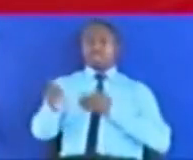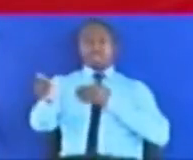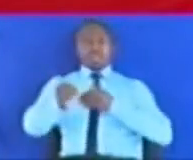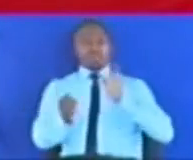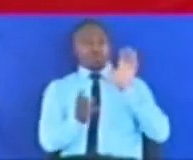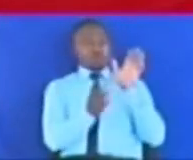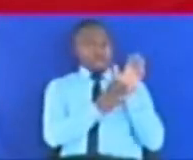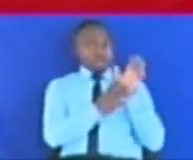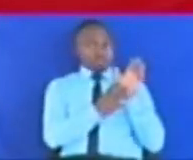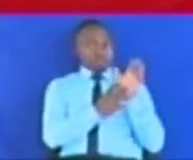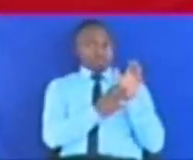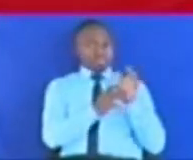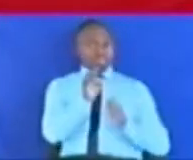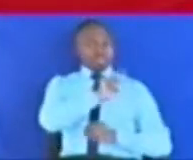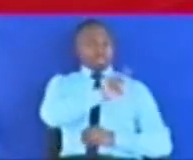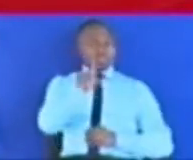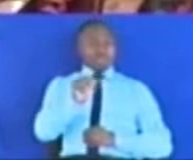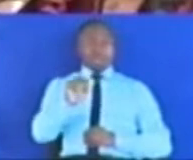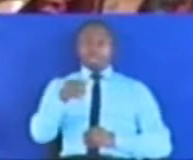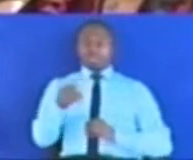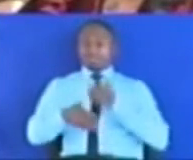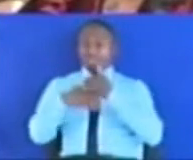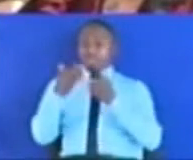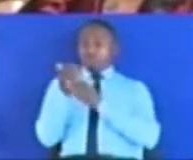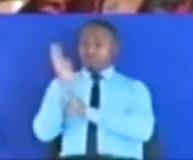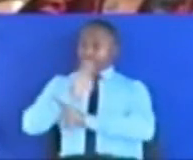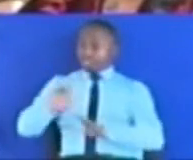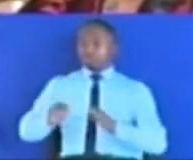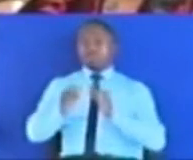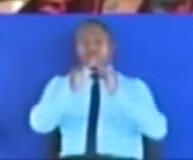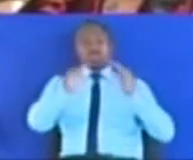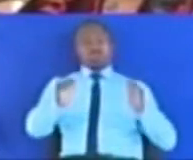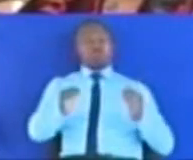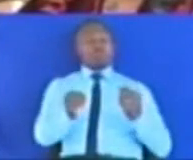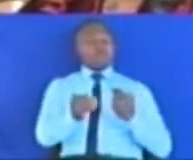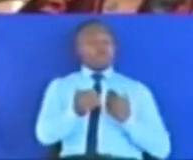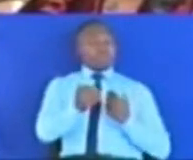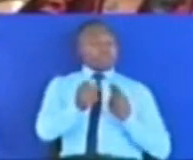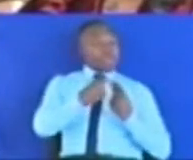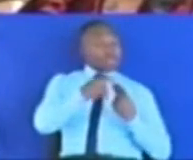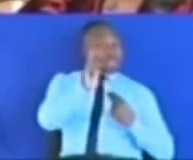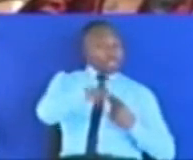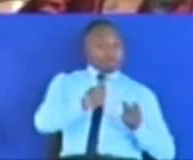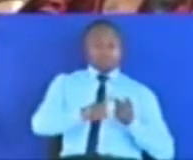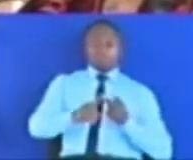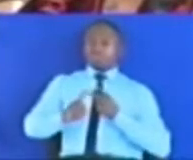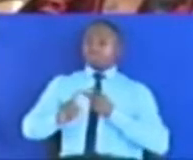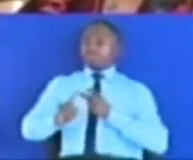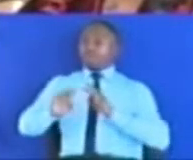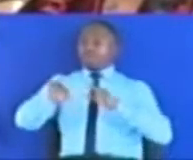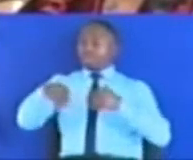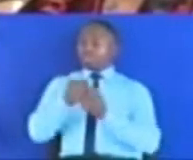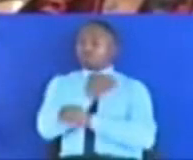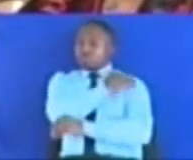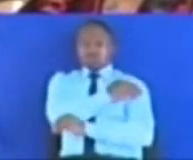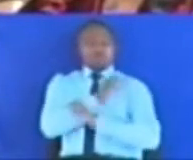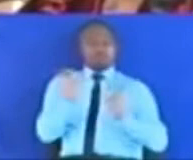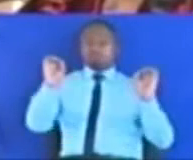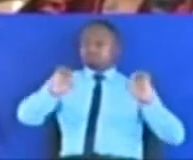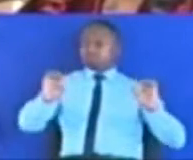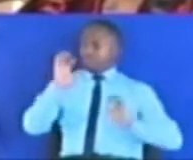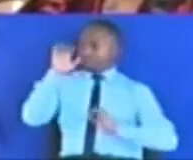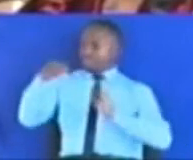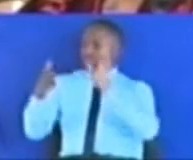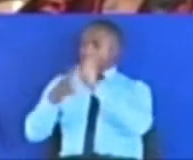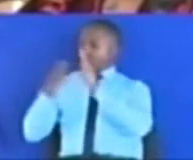nane ambao zahanati imejengwa na imekamilika, ina nyumba ya mganga, kuna zahanati imekamilika, lakini hakuna huduma. Leo miaka